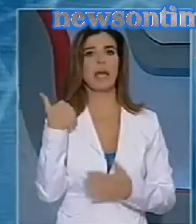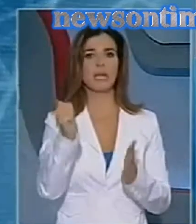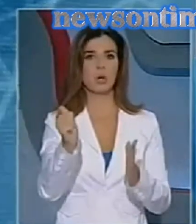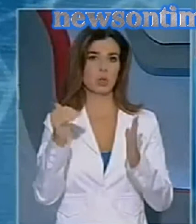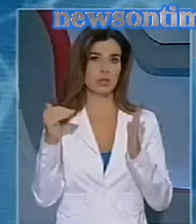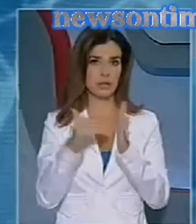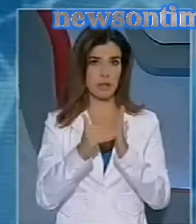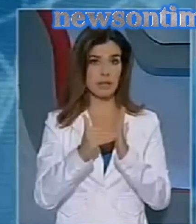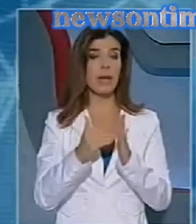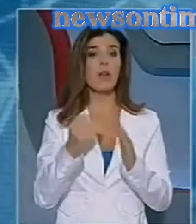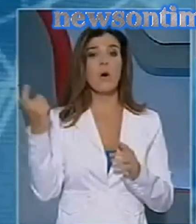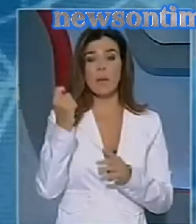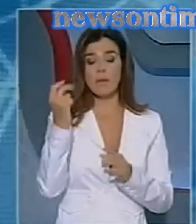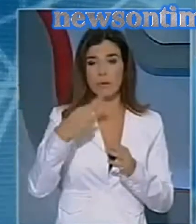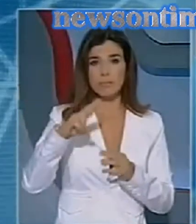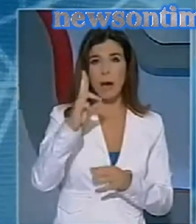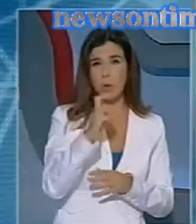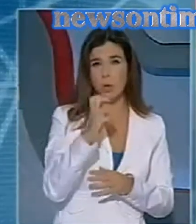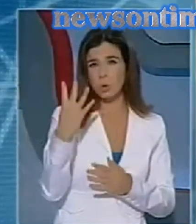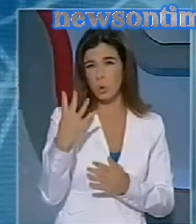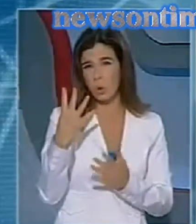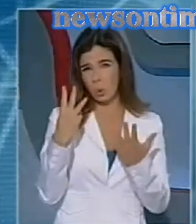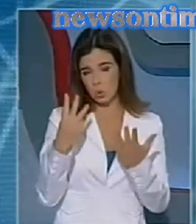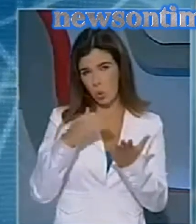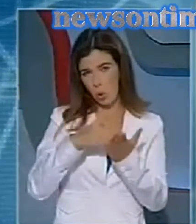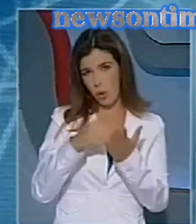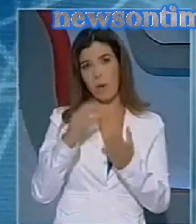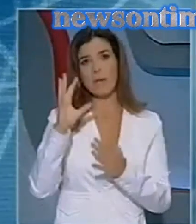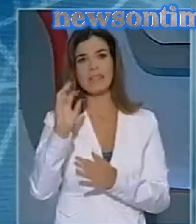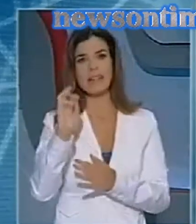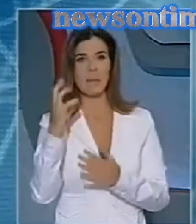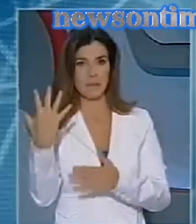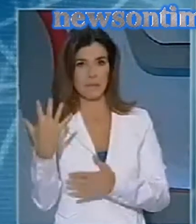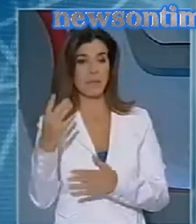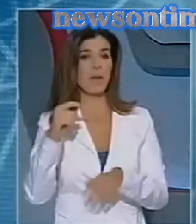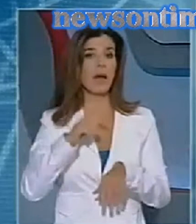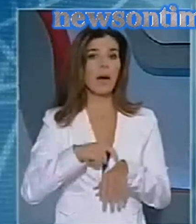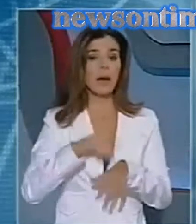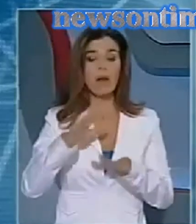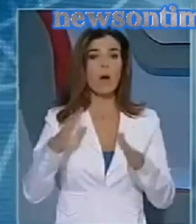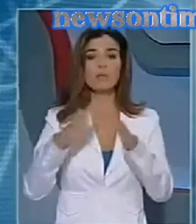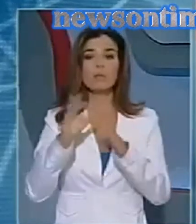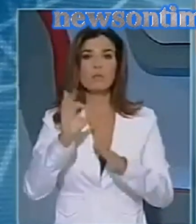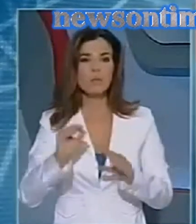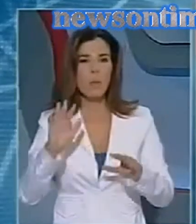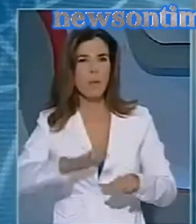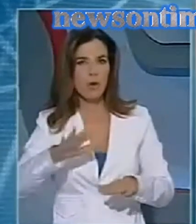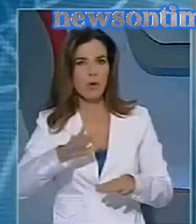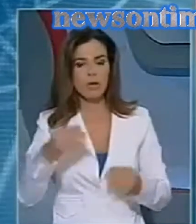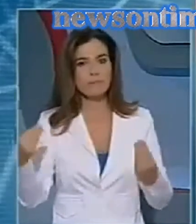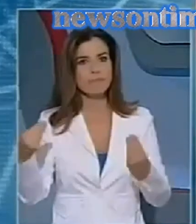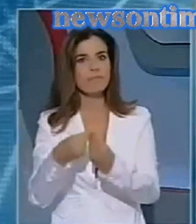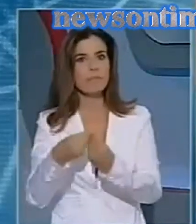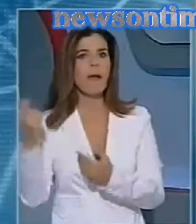600.000, ενώ και το επίδομα αυξάνεται από τα 28 στα 35 λεπτά το λίτρο. Ανάλογα με τη ζώνη που βρίσκεται κάθε νοικοκυριό, θα λαμβάνει και την